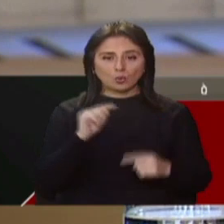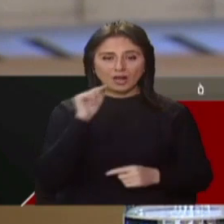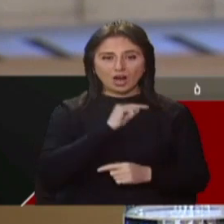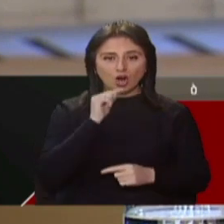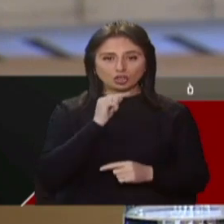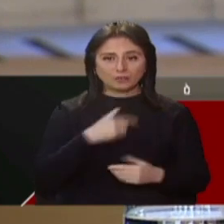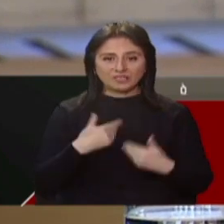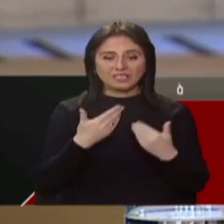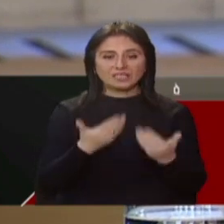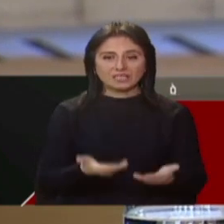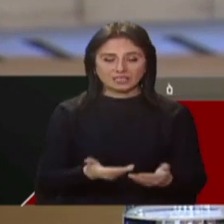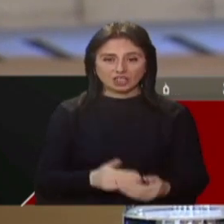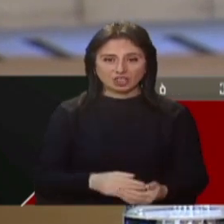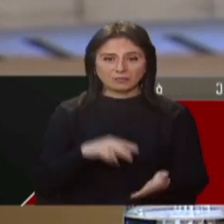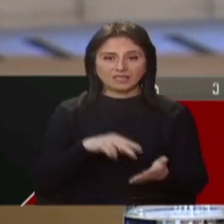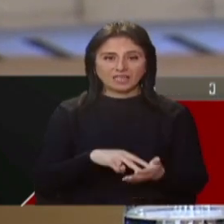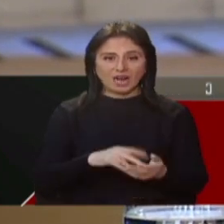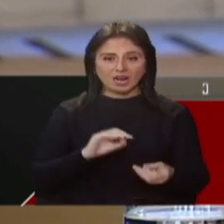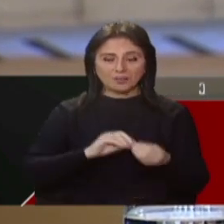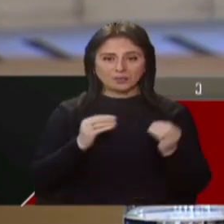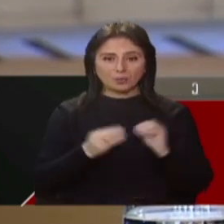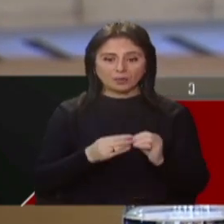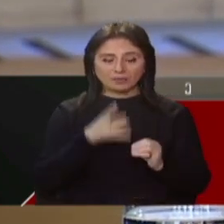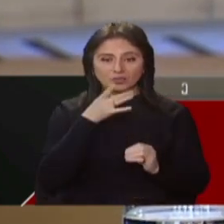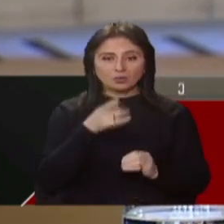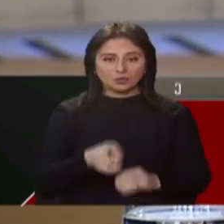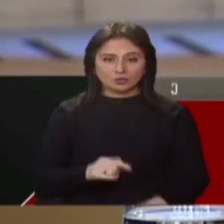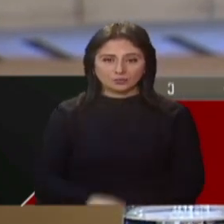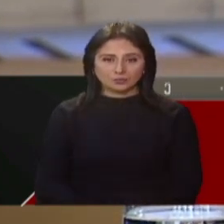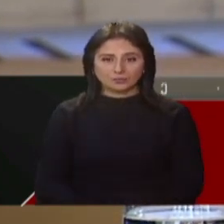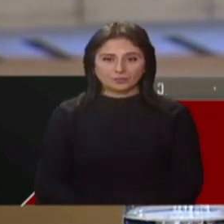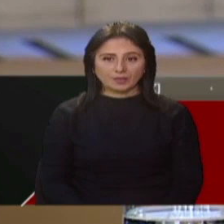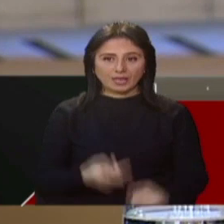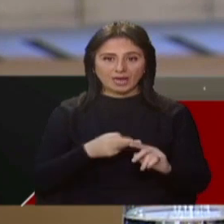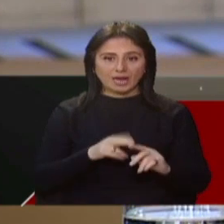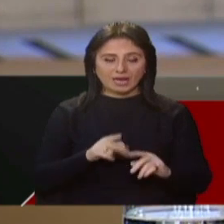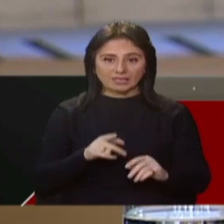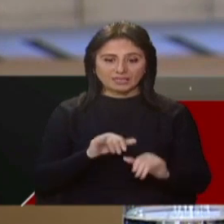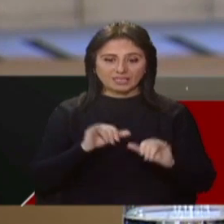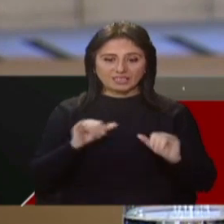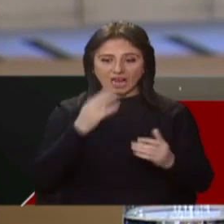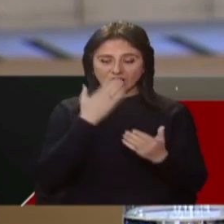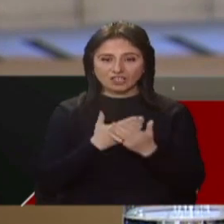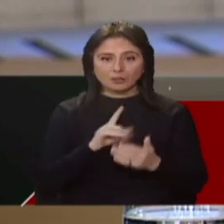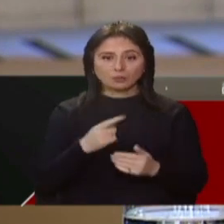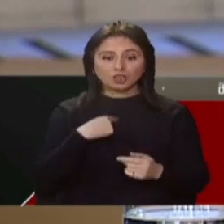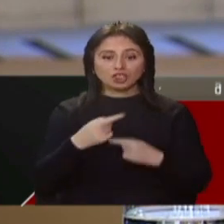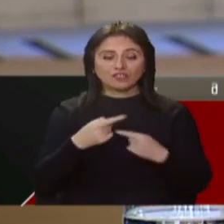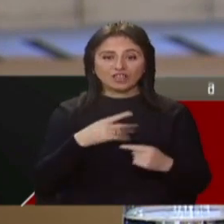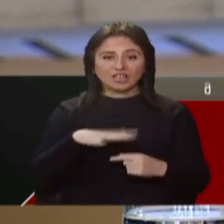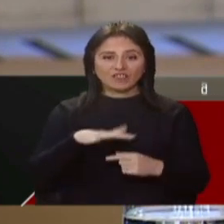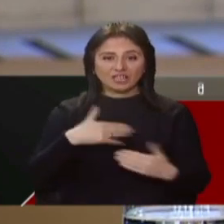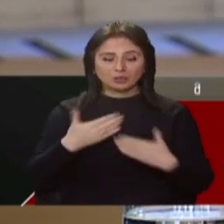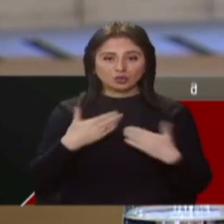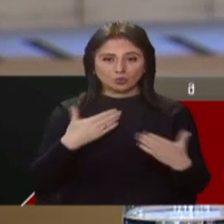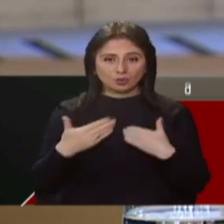ekonomik istinaşe dgari gamutsoyve bisponze esrda tavistava da çünepstrom çün